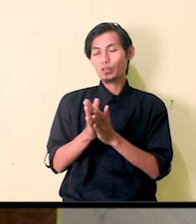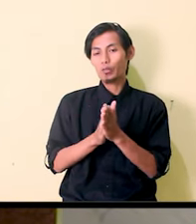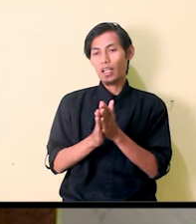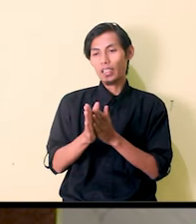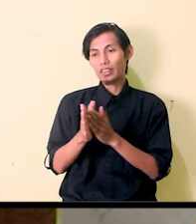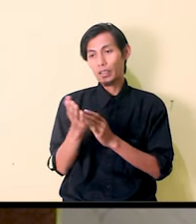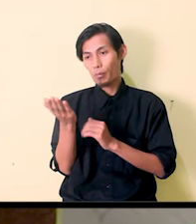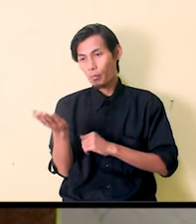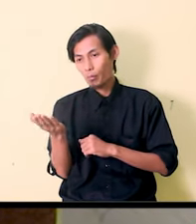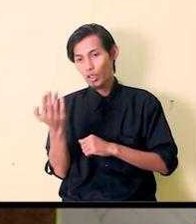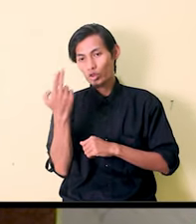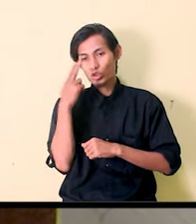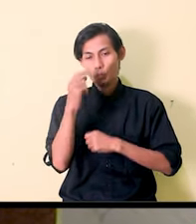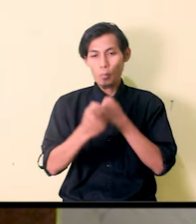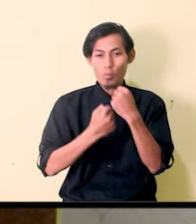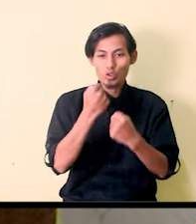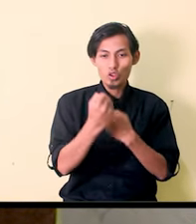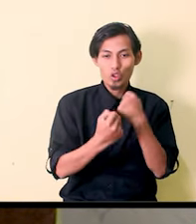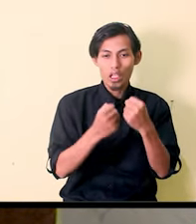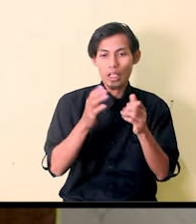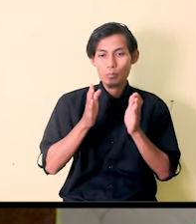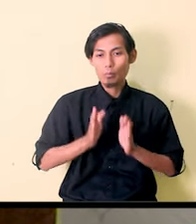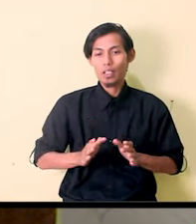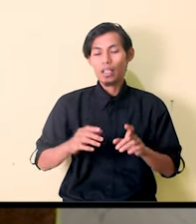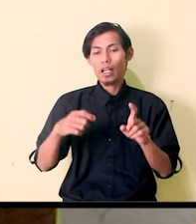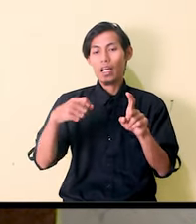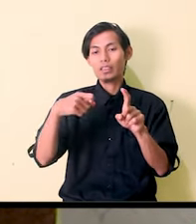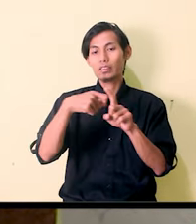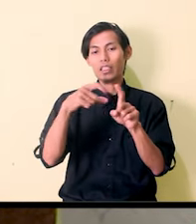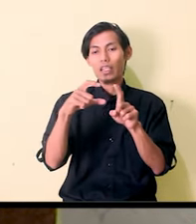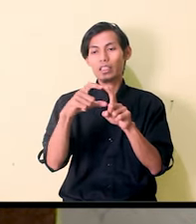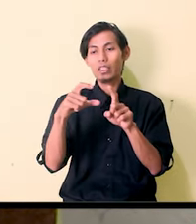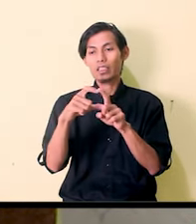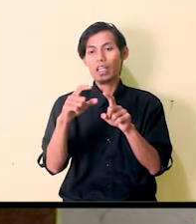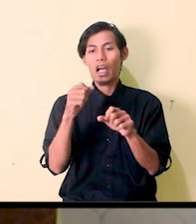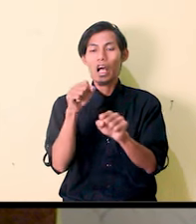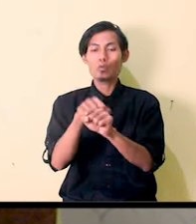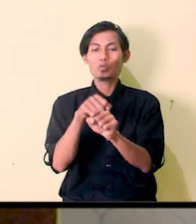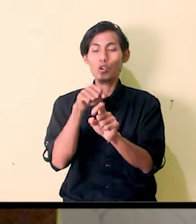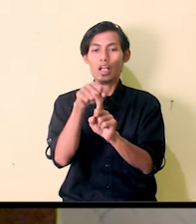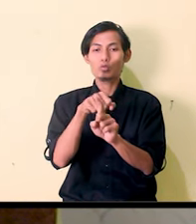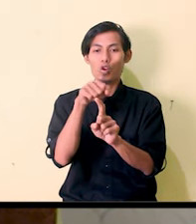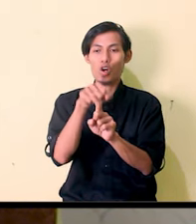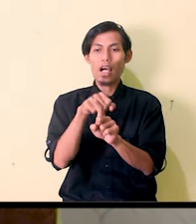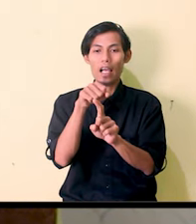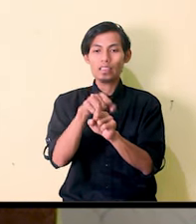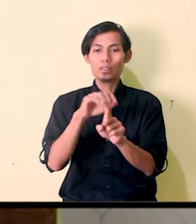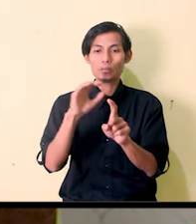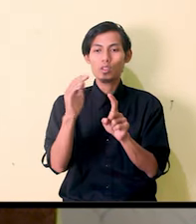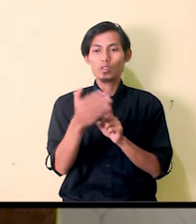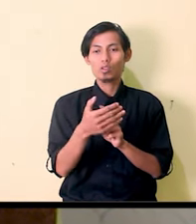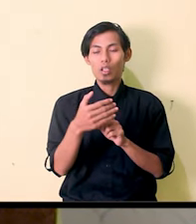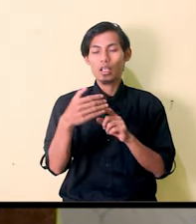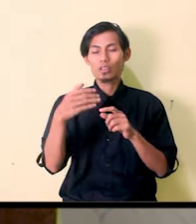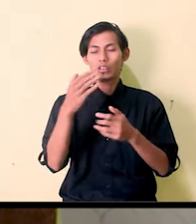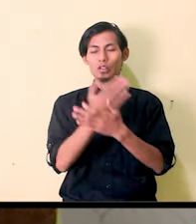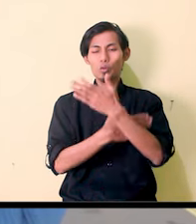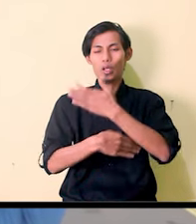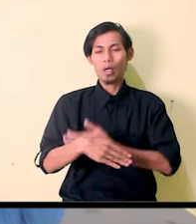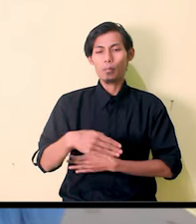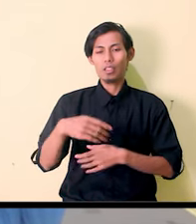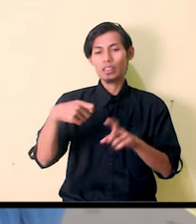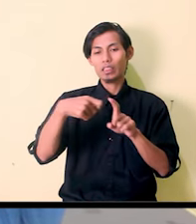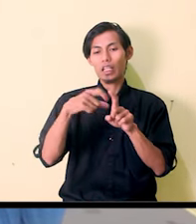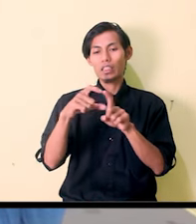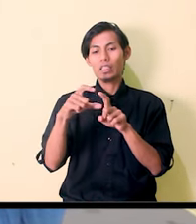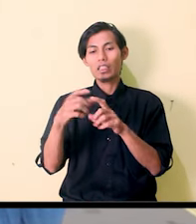teman-teman kdd sendiri untuk ee mengadvokasi inklusi diabel di desa trebungan itu bagaimana Mas